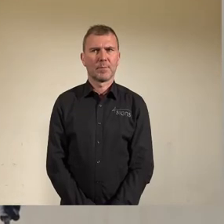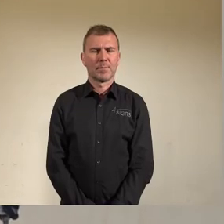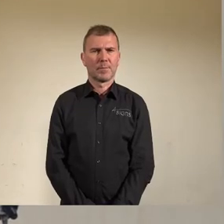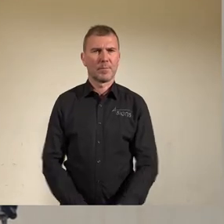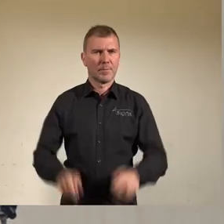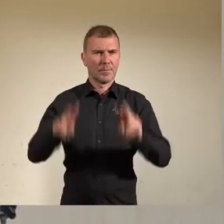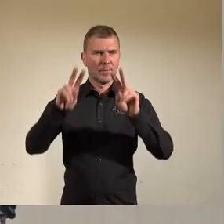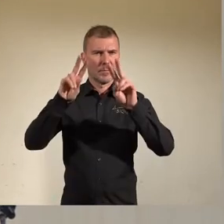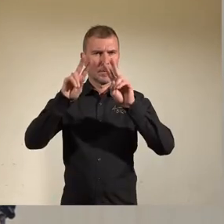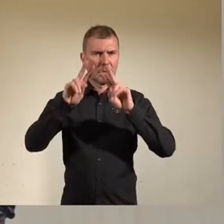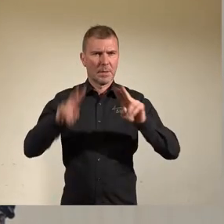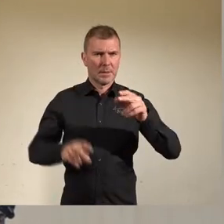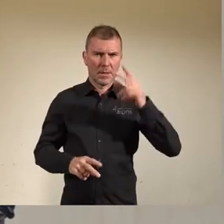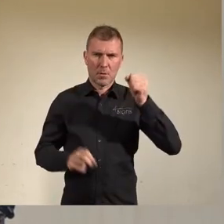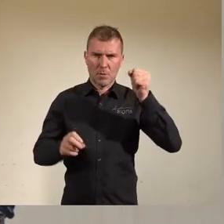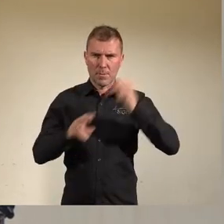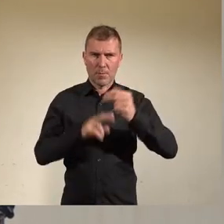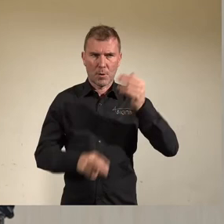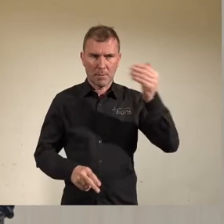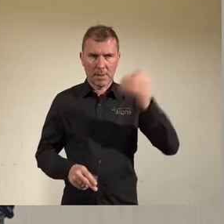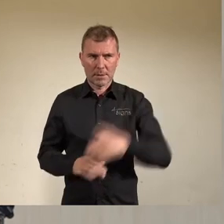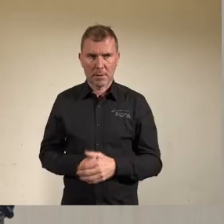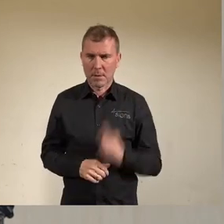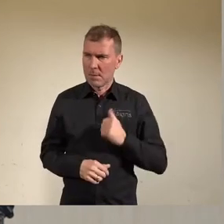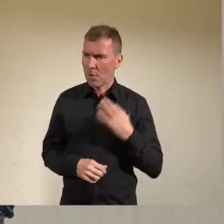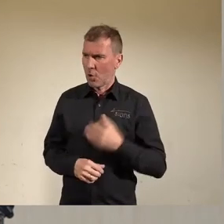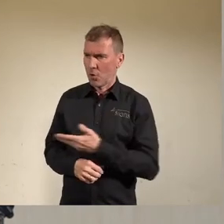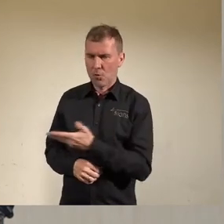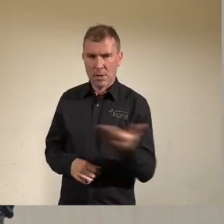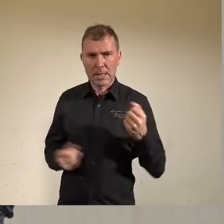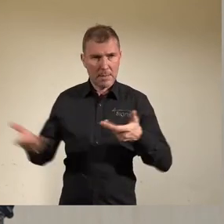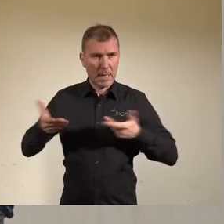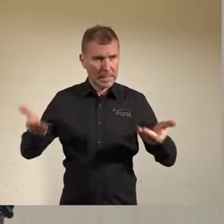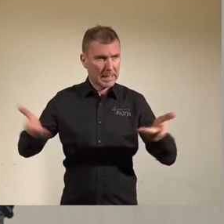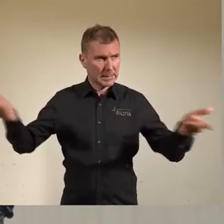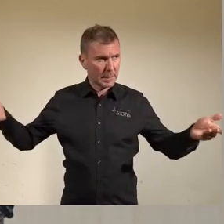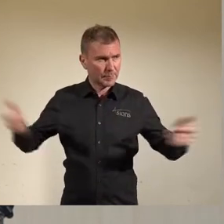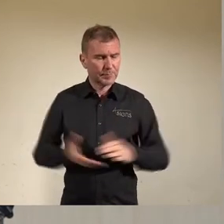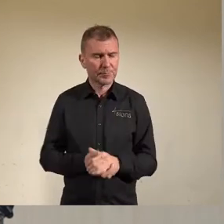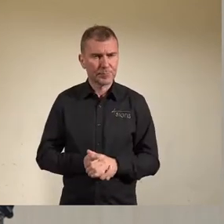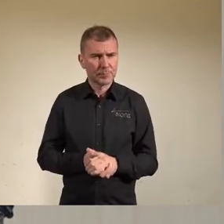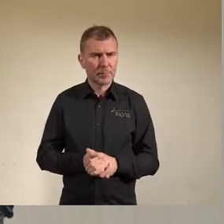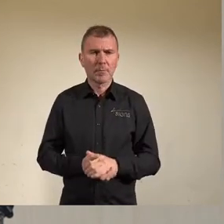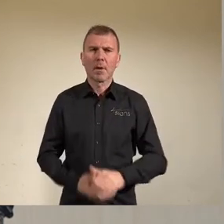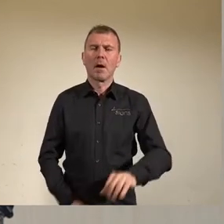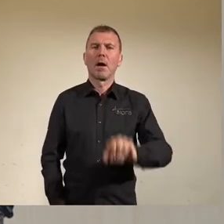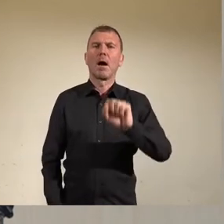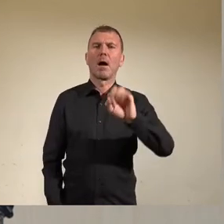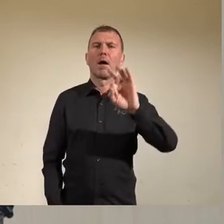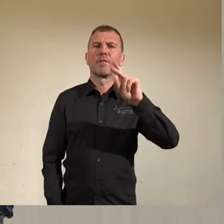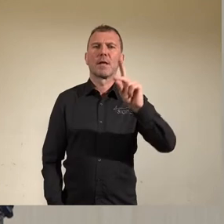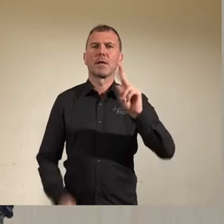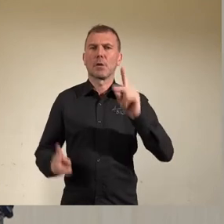Sehr geehrter Herr Oberbürgermeister, liebe Kolleginnen und Kollegen, liebe Gäste. Die